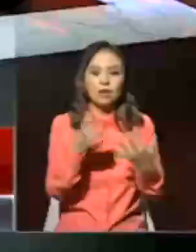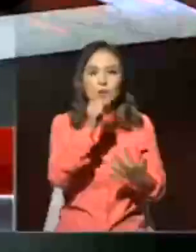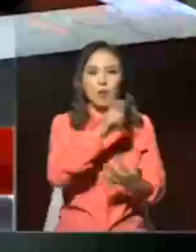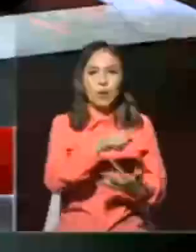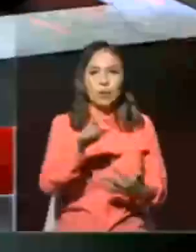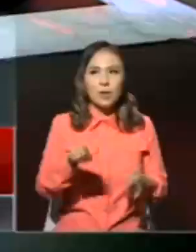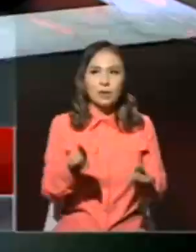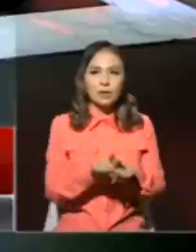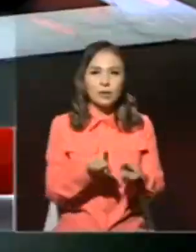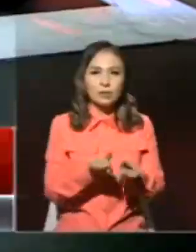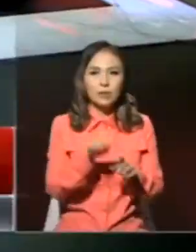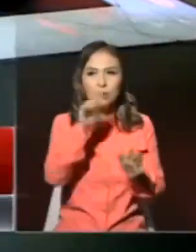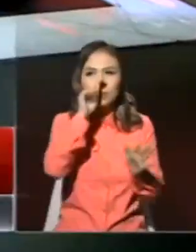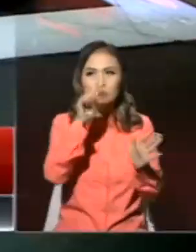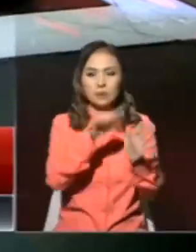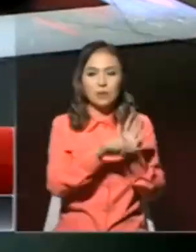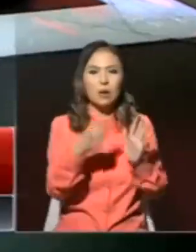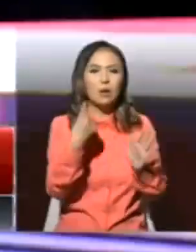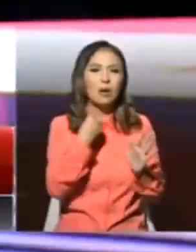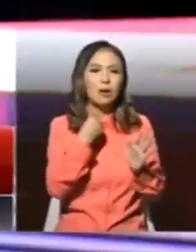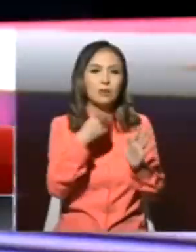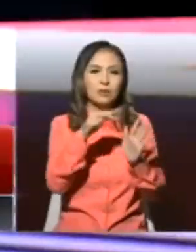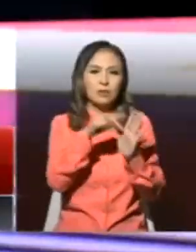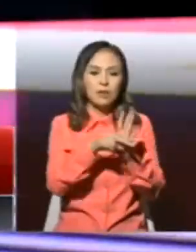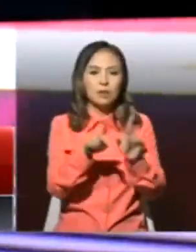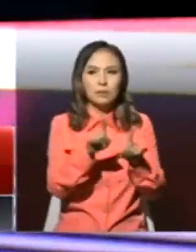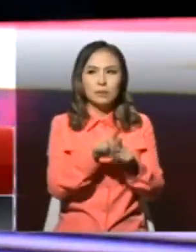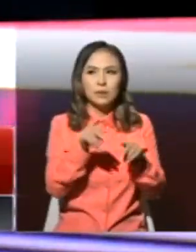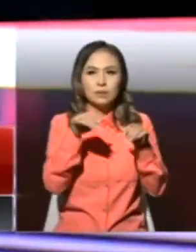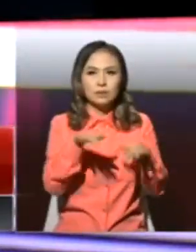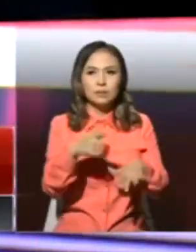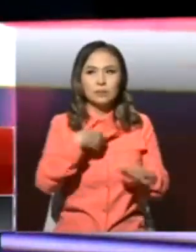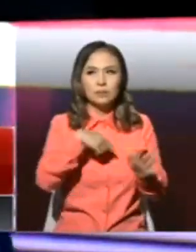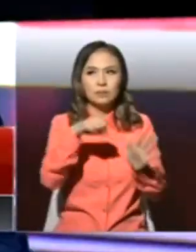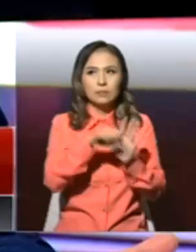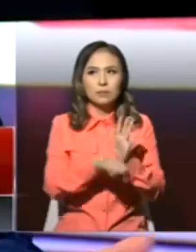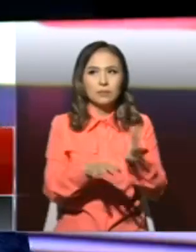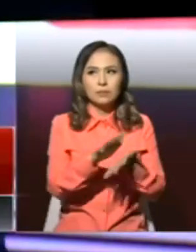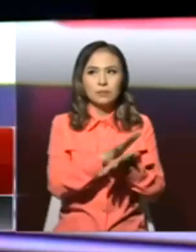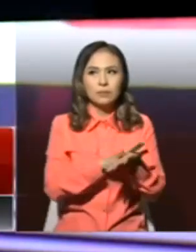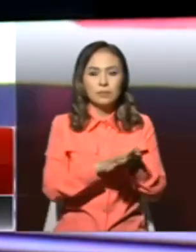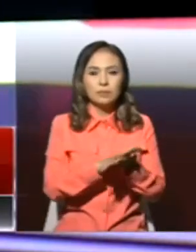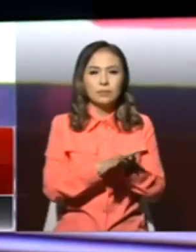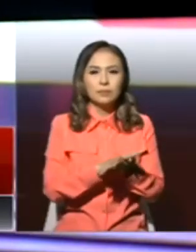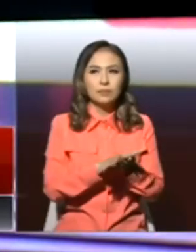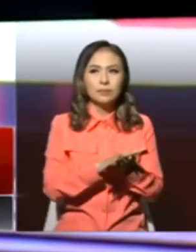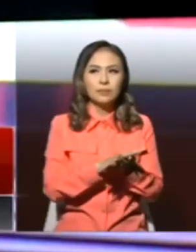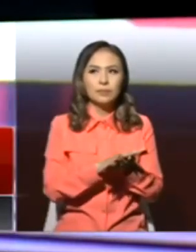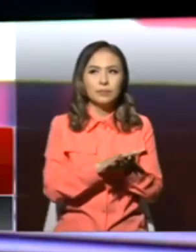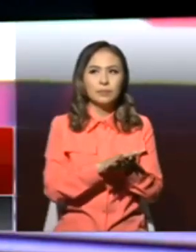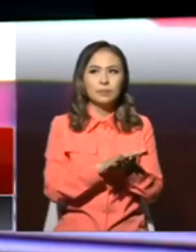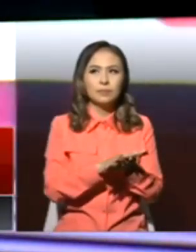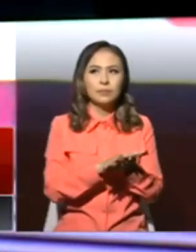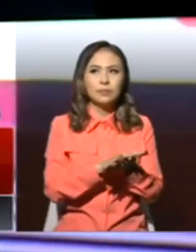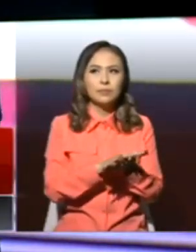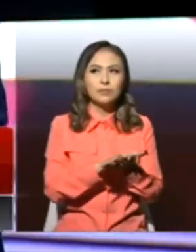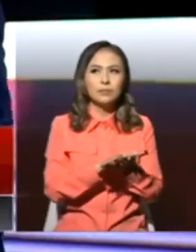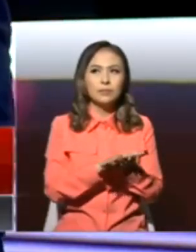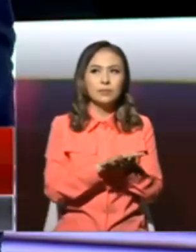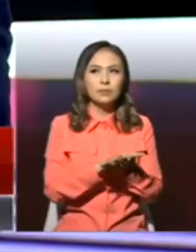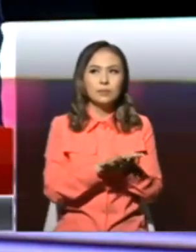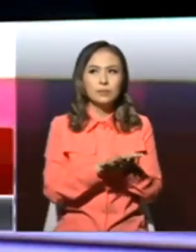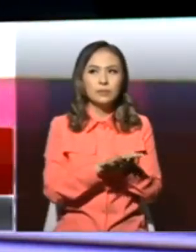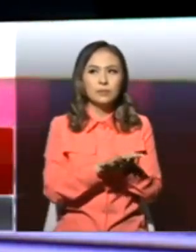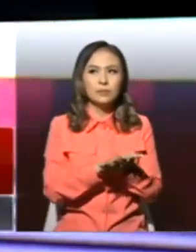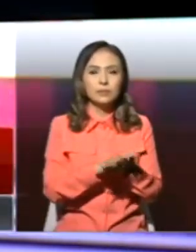адамдар кредитке кіріп, қарызға кіріп, өз-өзіне қол жұмсауы болмаса, бұның қандай бізге тиетіні бар? Және де